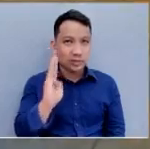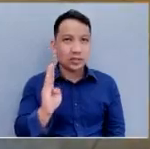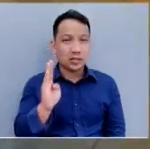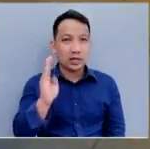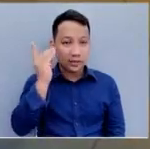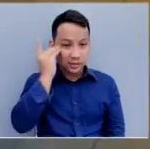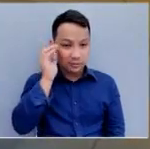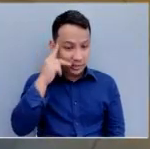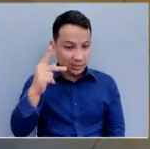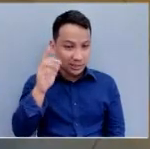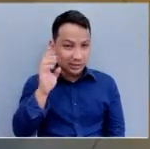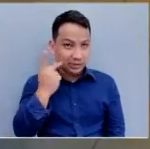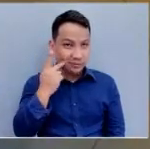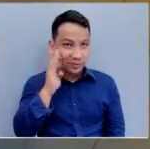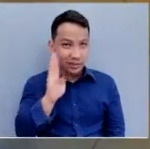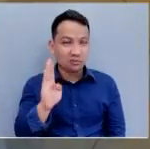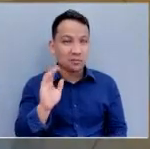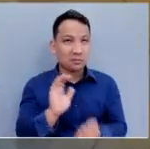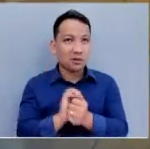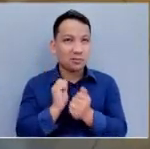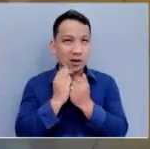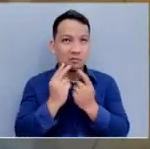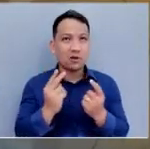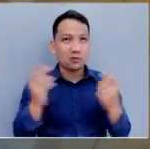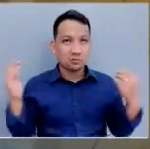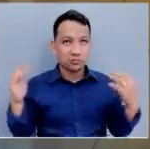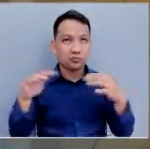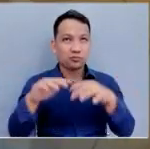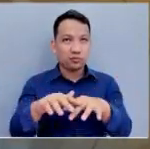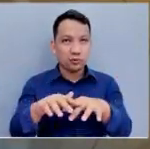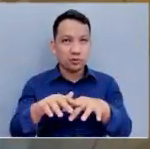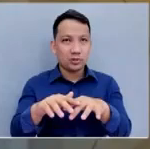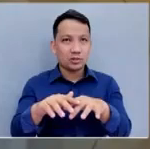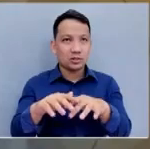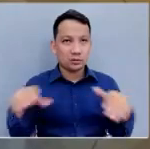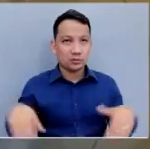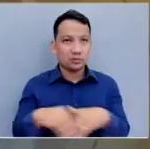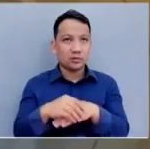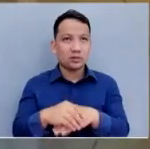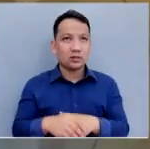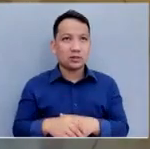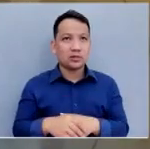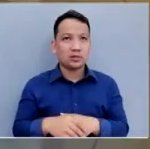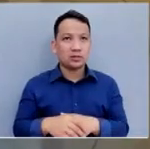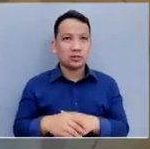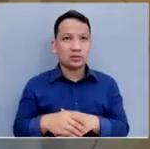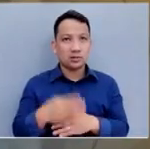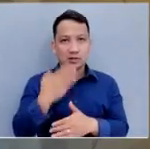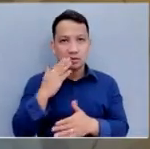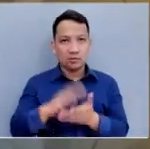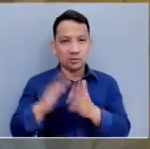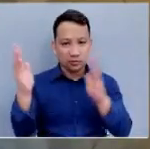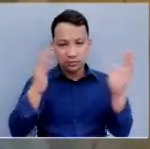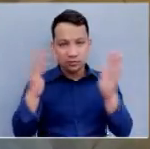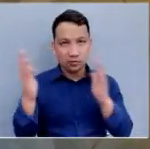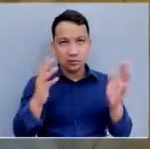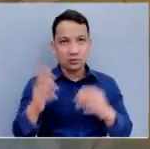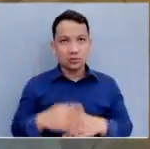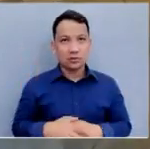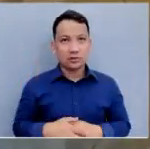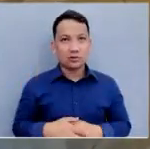Todo pasasalamat naman ang bagong kasal sa mga bumiyahe para makadalo sa kanilang wedding sa kabila ng masamang panahon. We